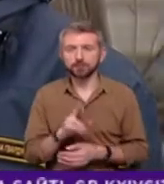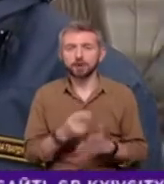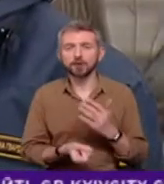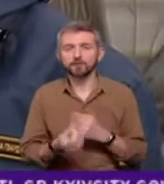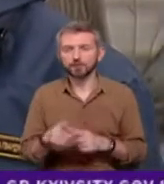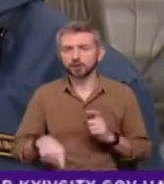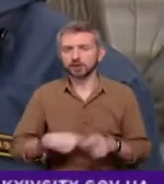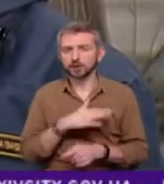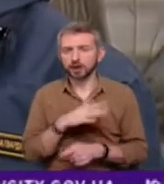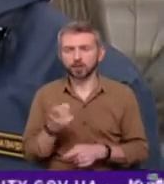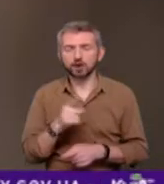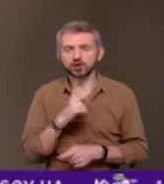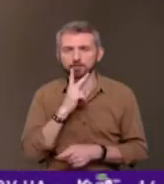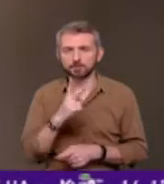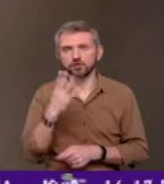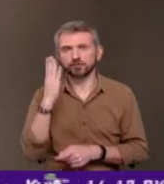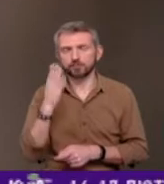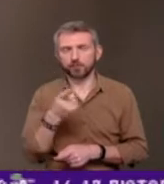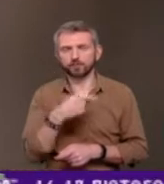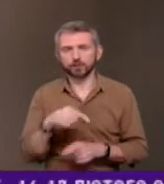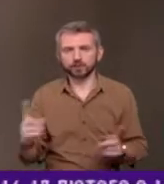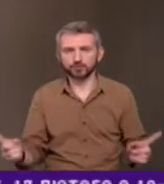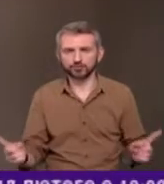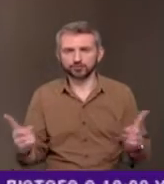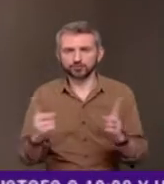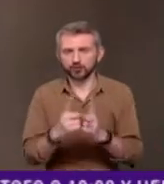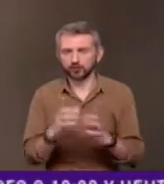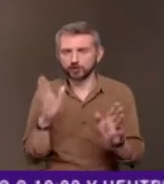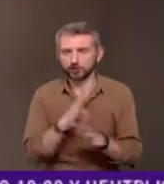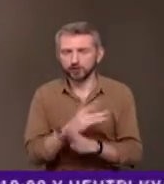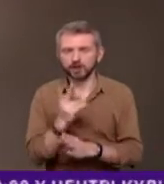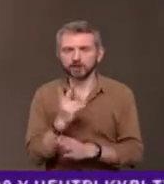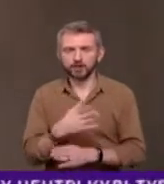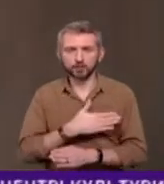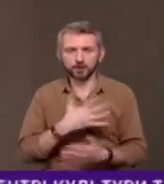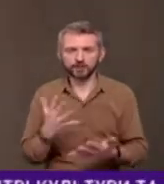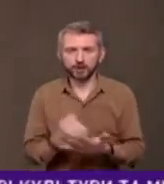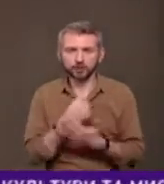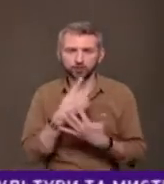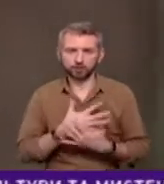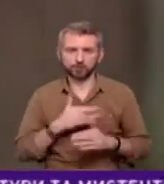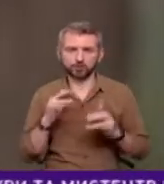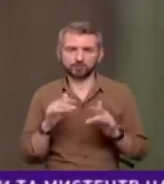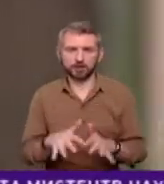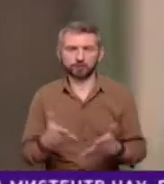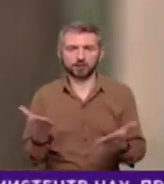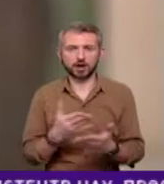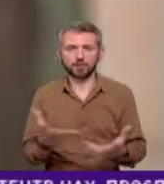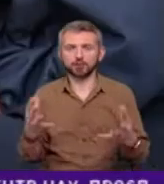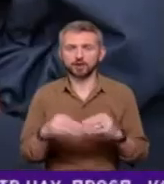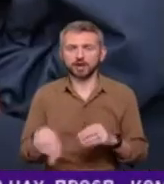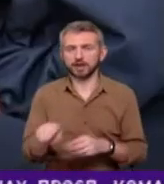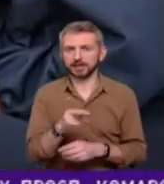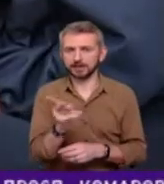виявилось, недаремно, адже бачить Бог, вони йшли на зустріч долі. Дві споріднені душі знайшли улюблену справу, яка й поєднала